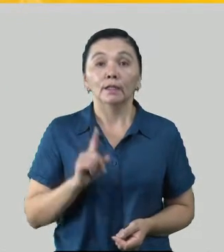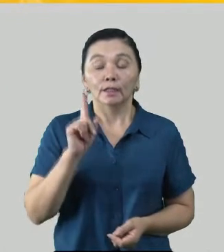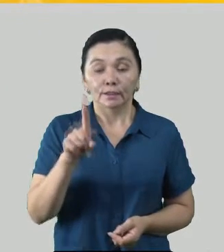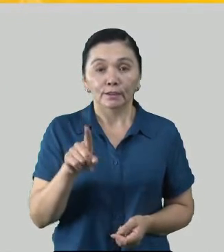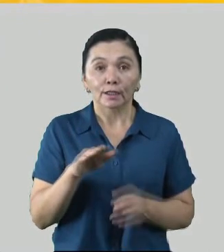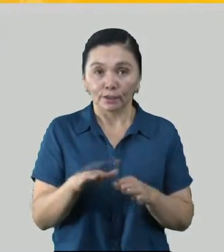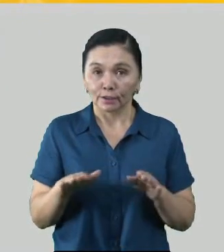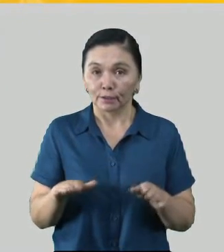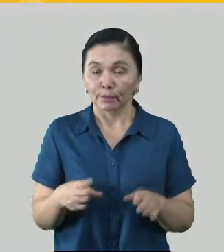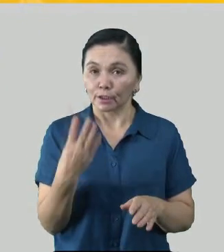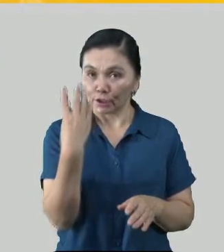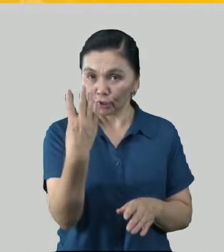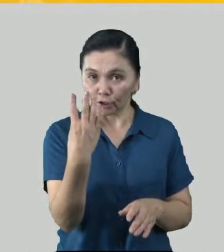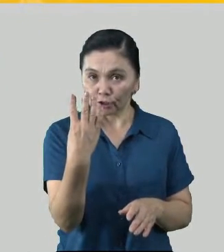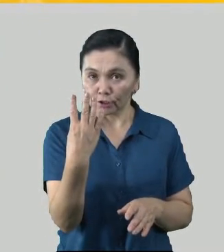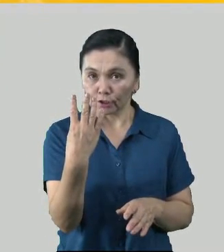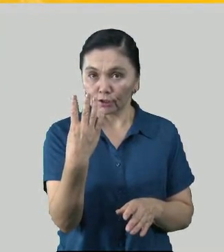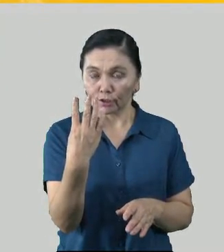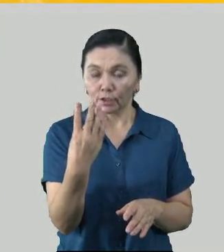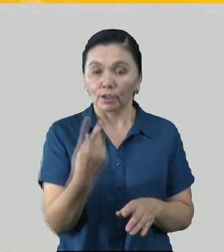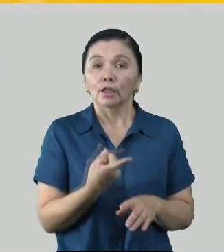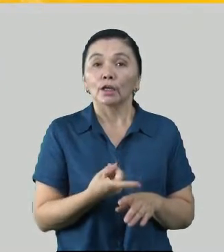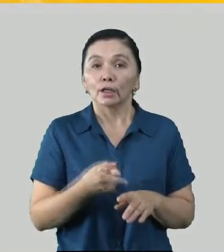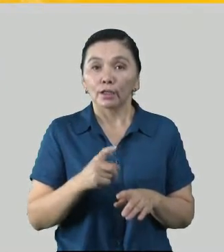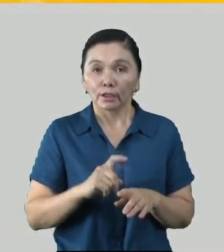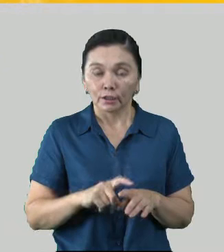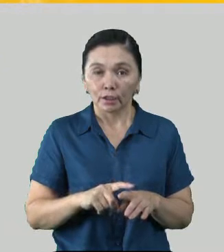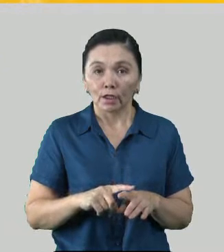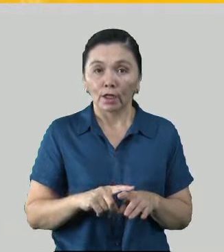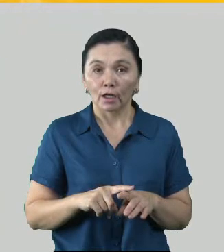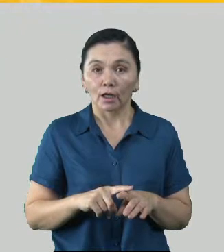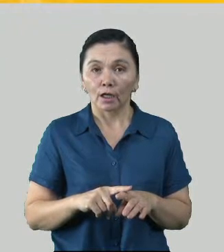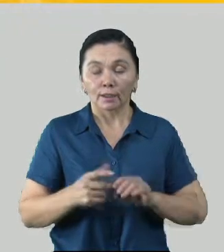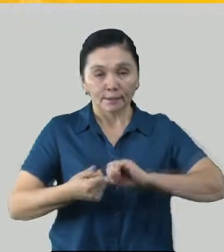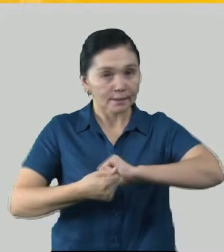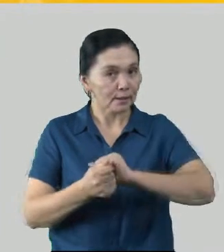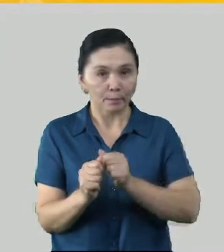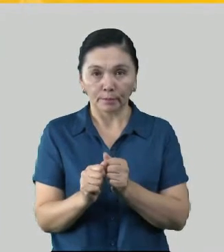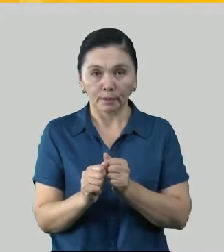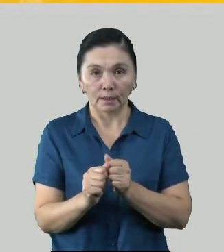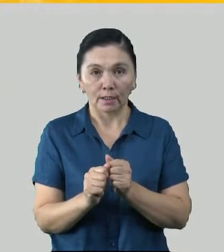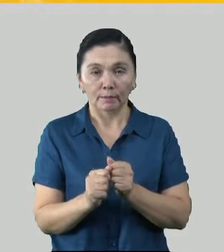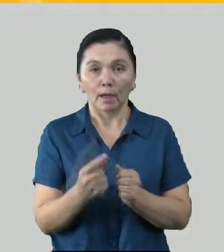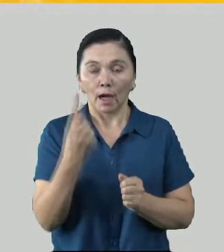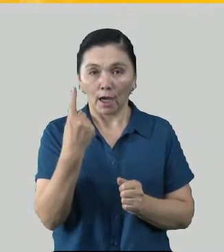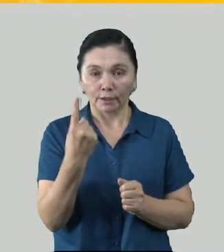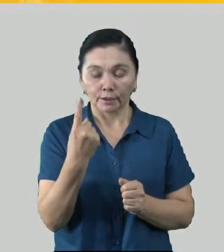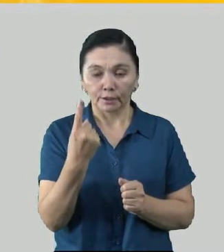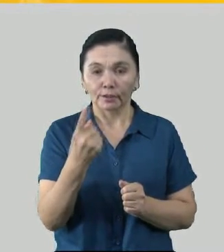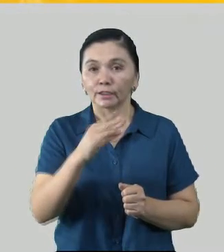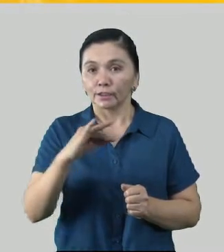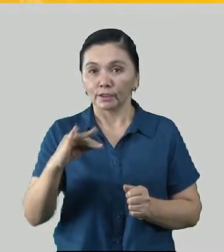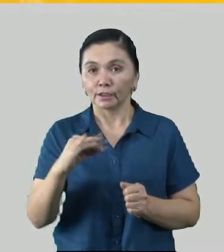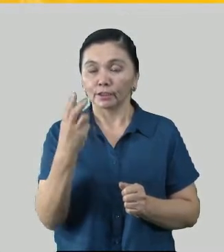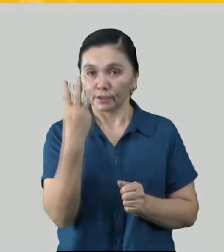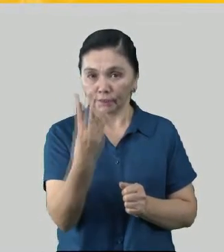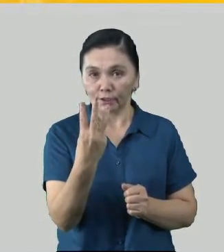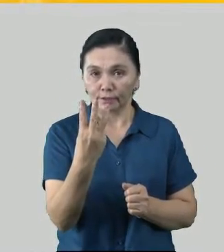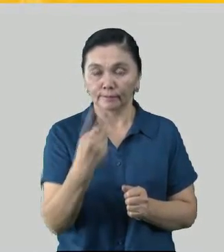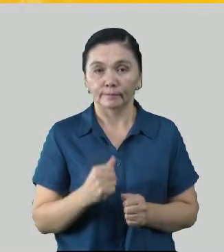Значит, ребята, 4 это, запоминаем, 1 и 3.